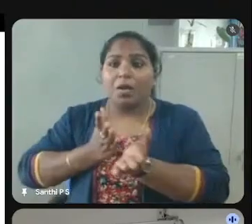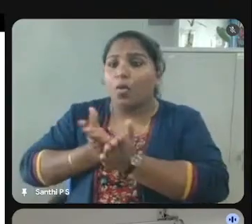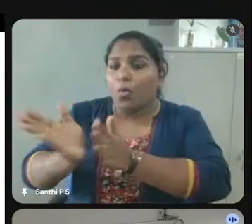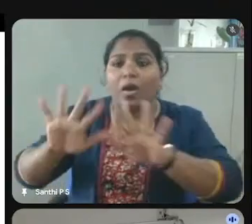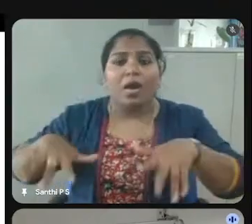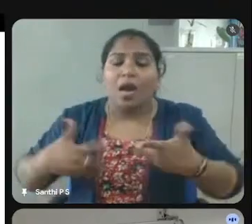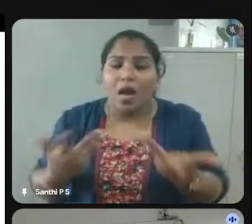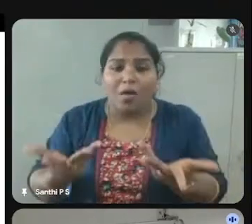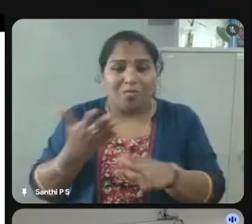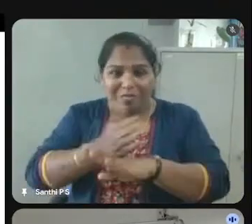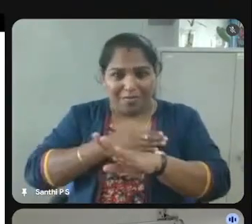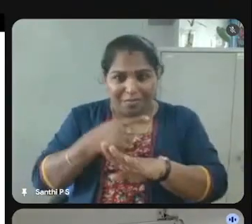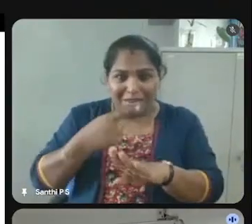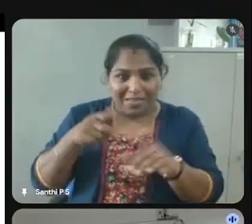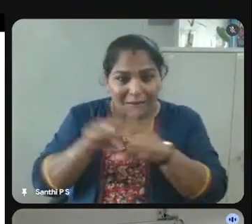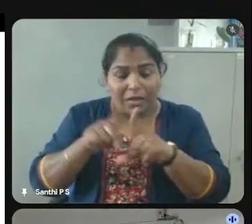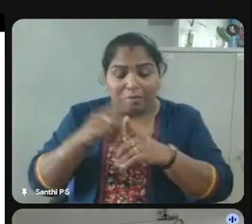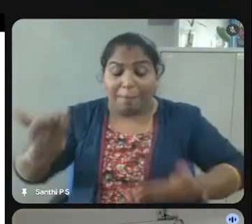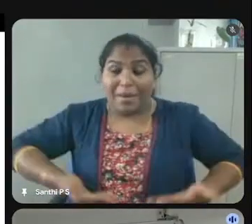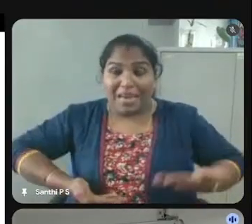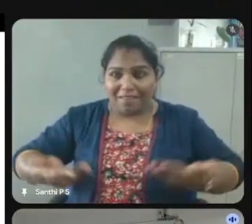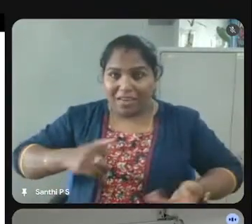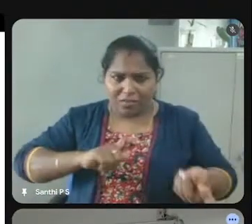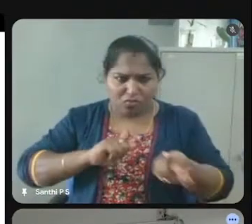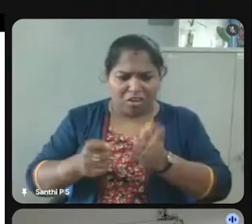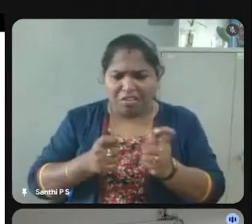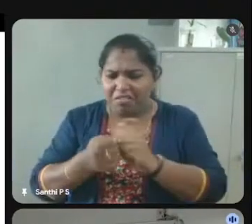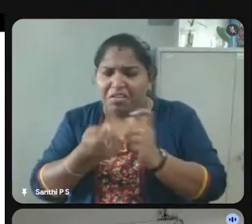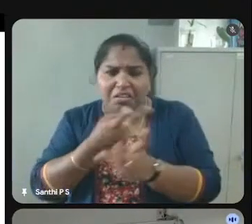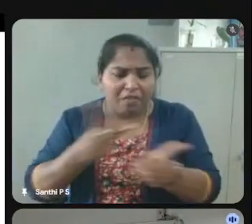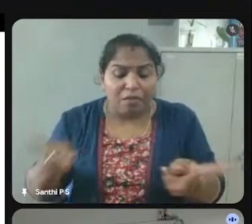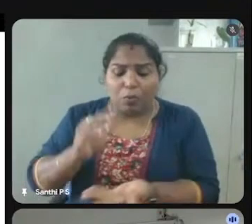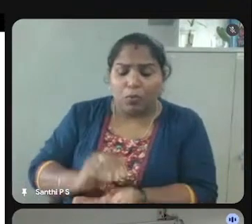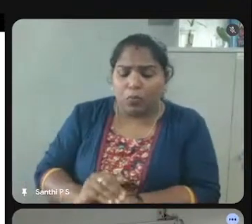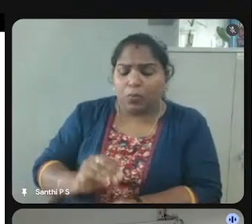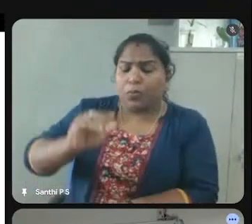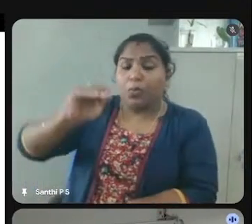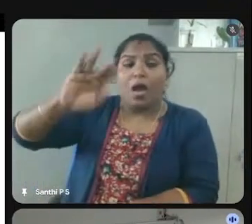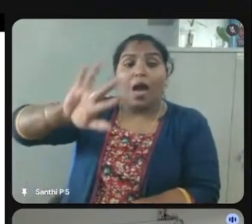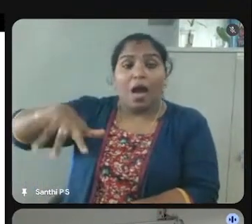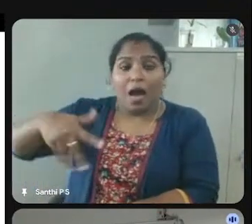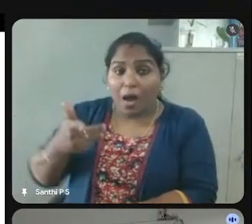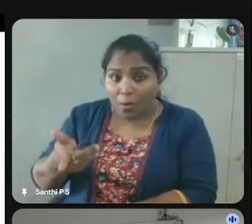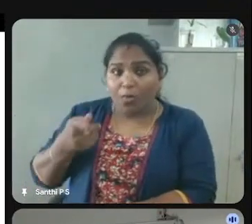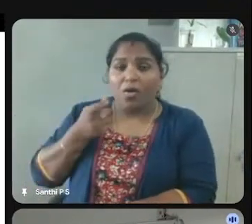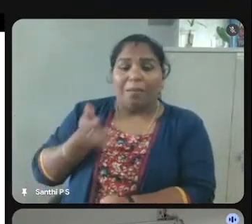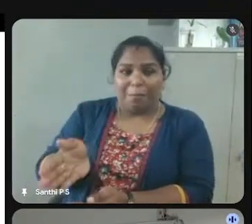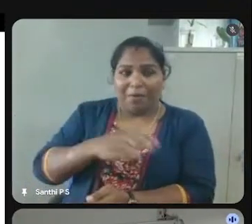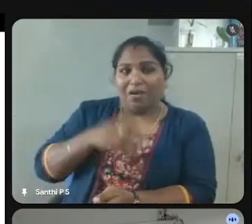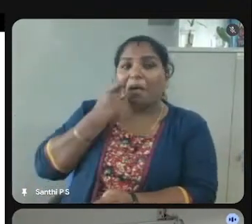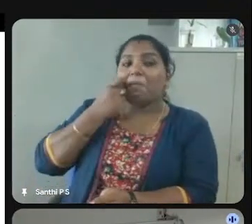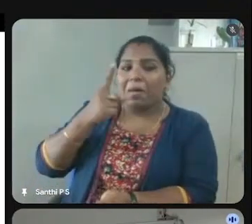കുഞ്ഞിന്റെ, ഞാൻ മുന്നേ പറഞ്ഞ പോലെ, ഒരു ബിഹേവിയർ മോഡിഫിക്കേഷൻ അല്ലെങ്കിൽ പെരുമാറ്റം എങ്ങനെയാണ് കുട്ടിയിൽ നല്ലൊരു പെരുമാറ്റ രീതി കൊണ്ടുവരിക, നല്ലൊരു സ്വഭാവ